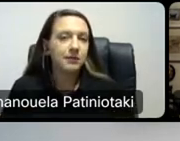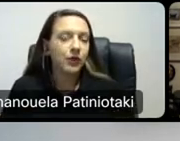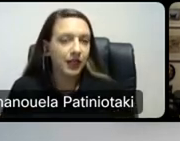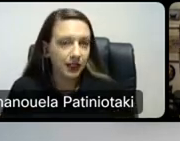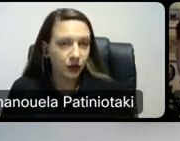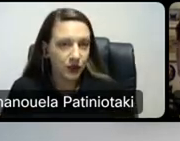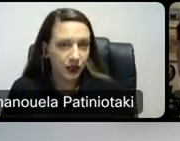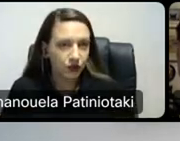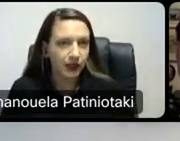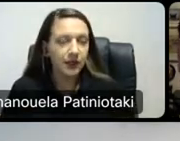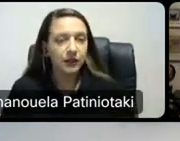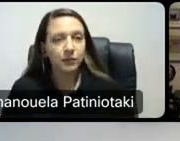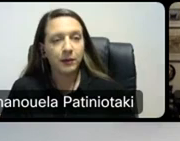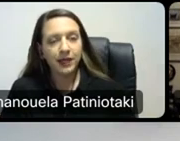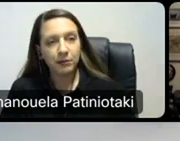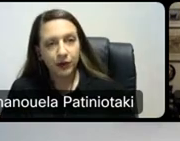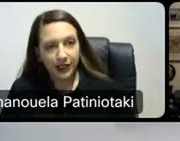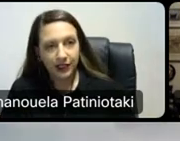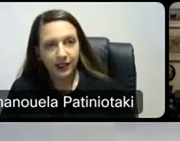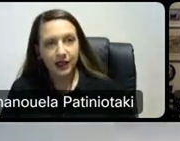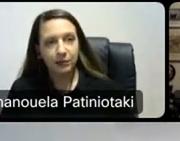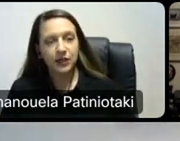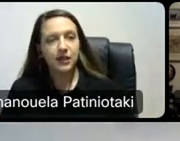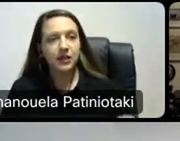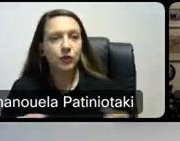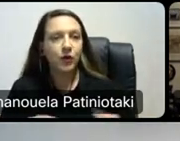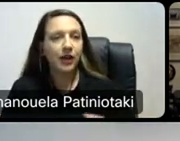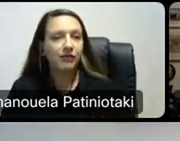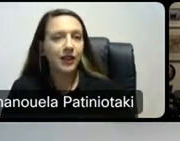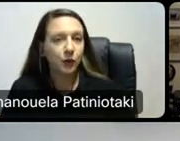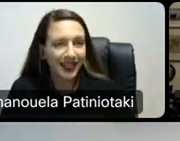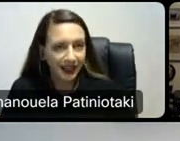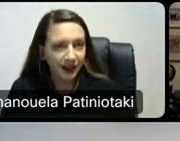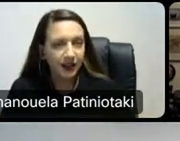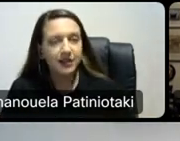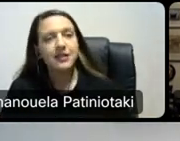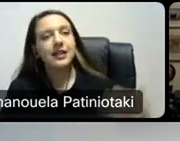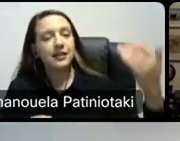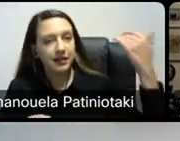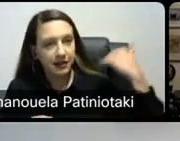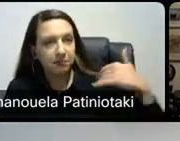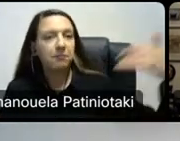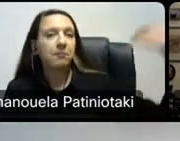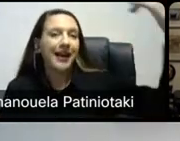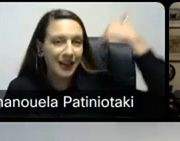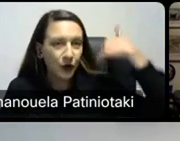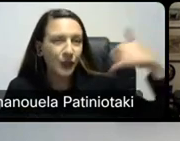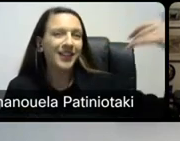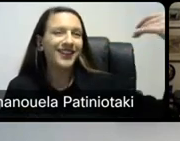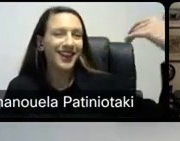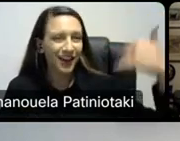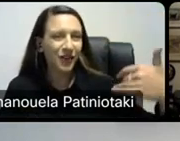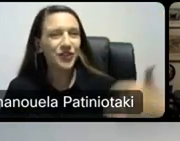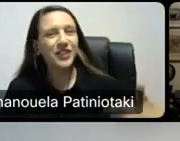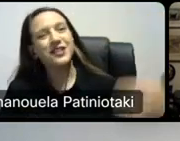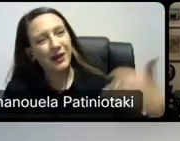και επιστημονικά να το ψάξουμε, το παπάκι προέρχεται από τη σύνδεση του α και του ι στην